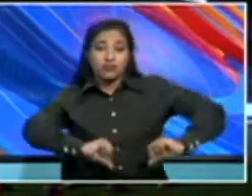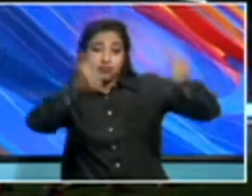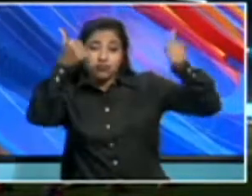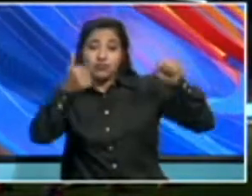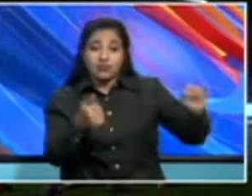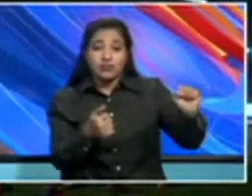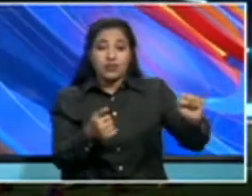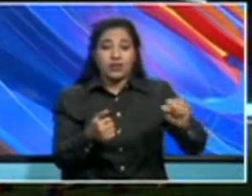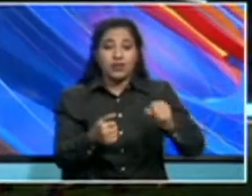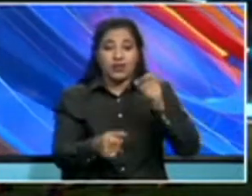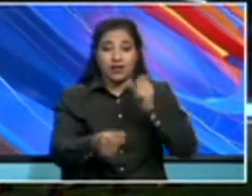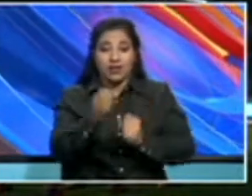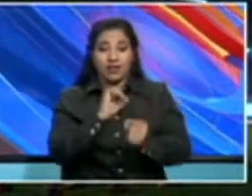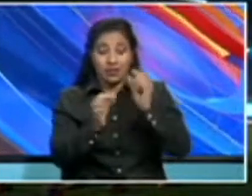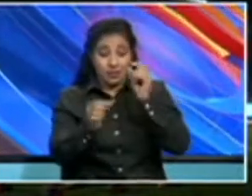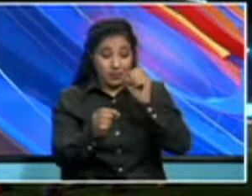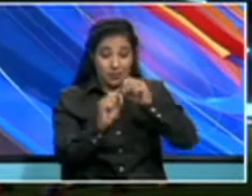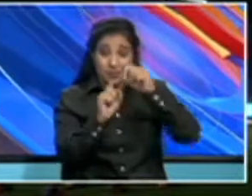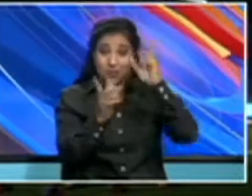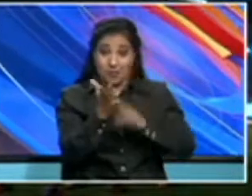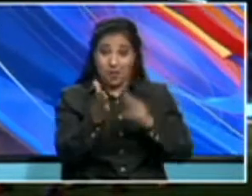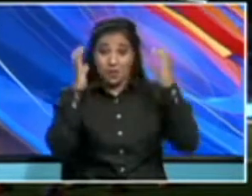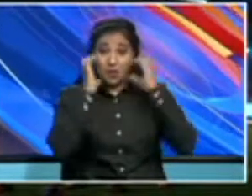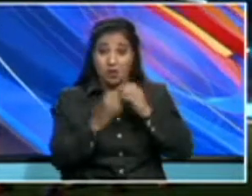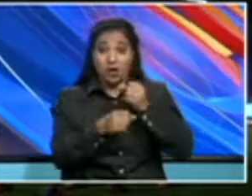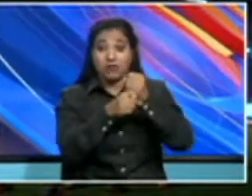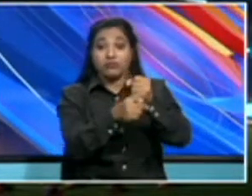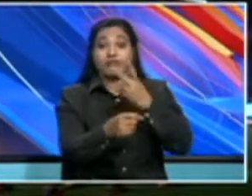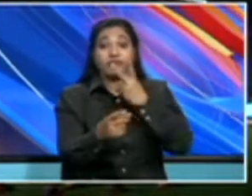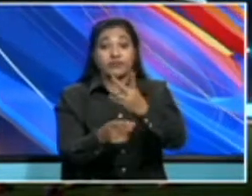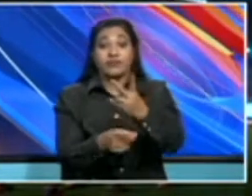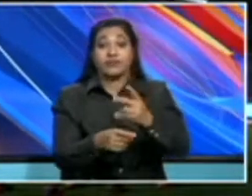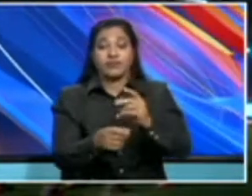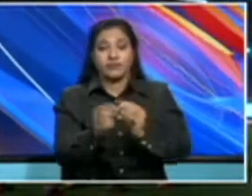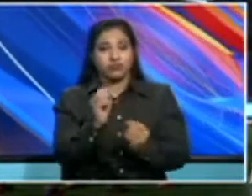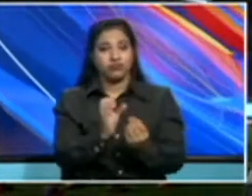की है हमारे प्रधानमंत्री जी को।